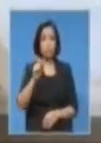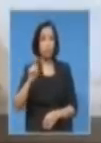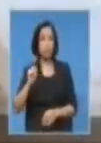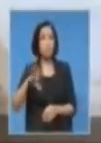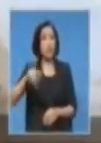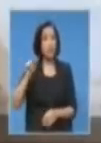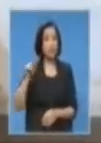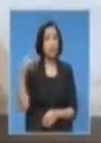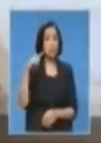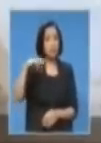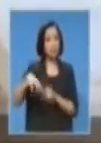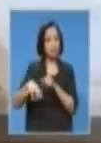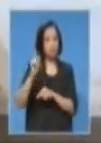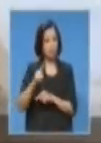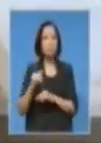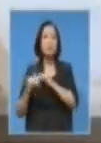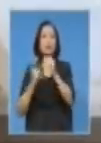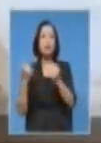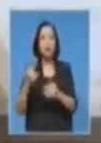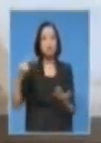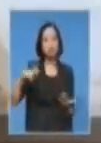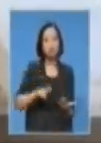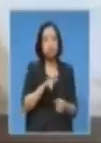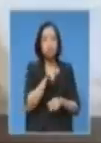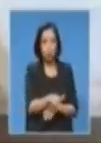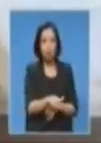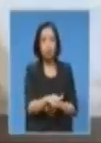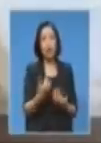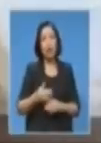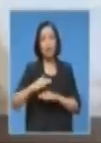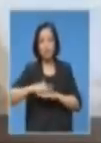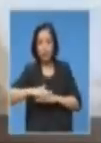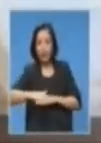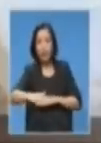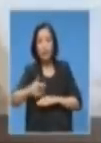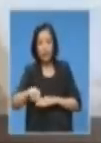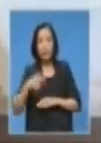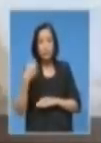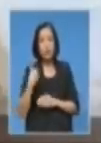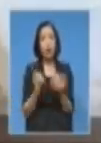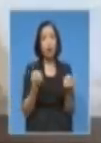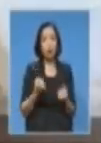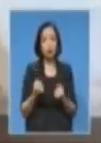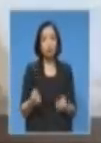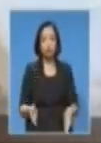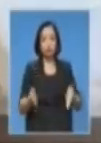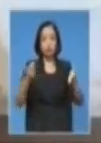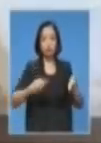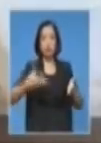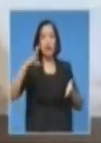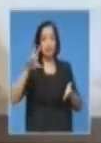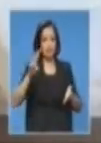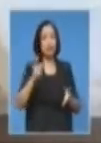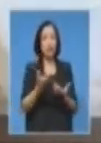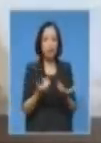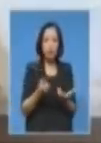2ได้แก่การพัฒนาหลุมจอดการพัฒนาพื้นที่เทอร์มินอลแล้วก็ลานจอดรถที่เป็นอาคาร7ชั้นแล้วก็สิ่งอำนวยความสะดวก